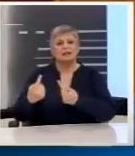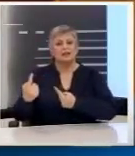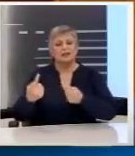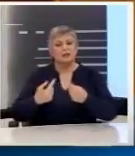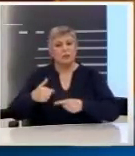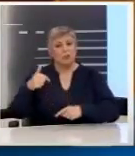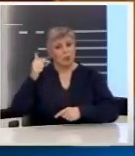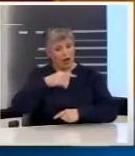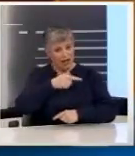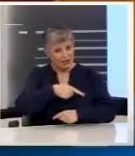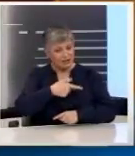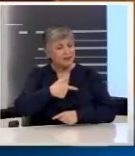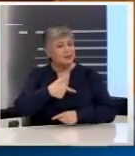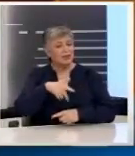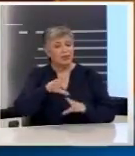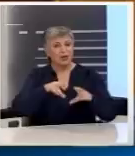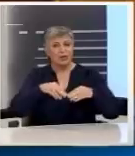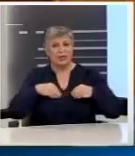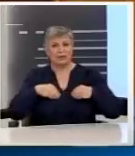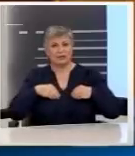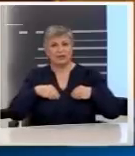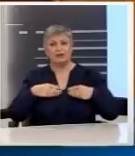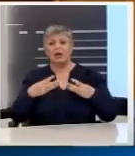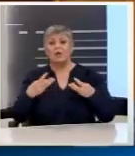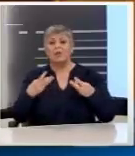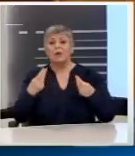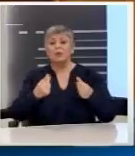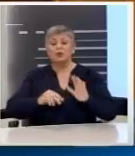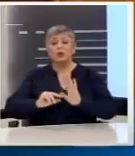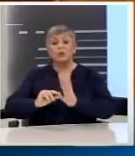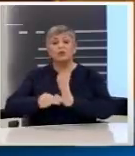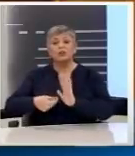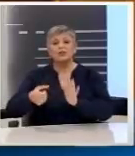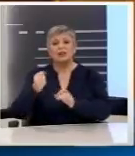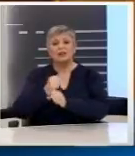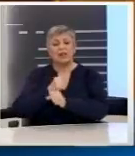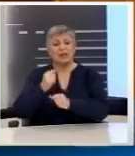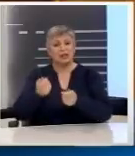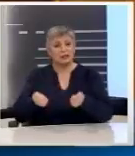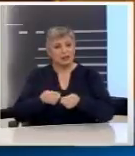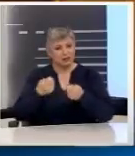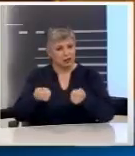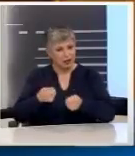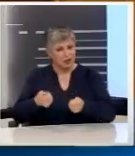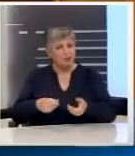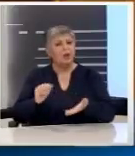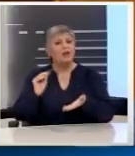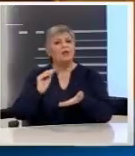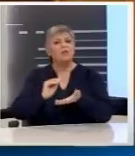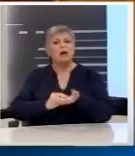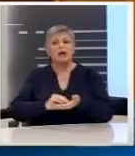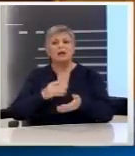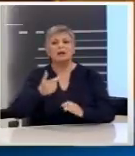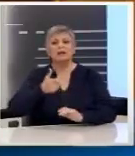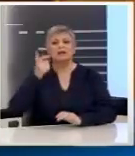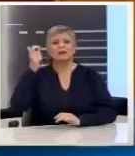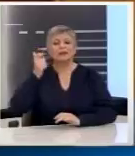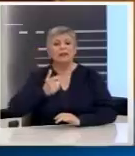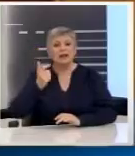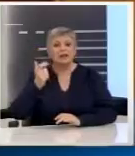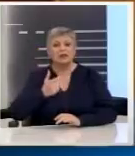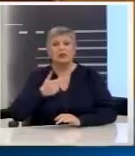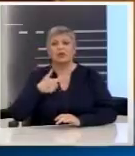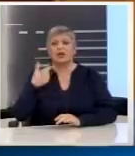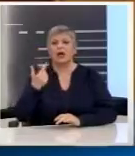παροχή της υπεραπόδοσης οικονομίας το 2015 στους συνταξιούχους, στους χαμηλοσυνταξιούχους που σχεδόν